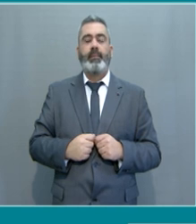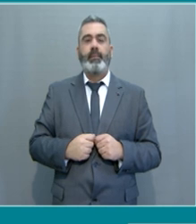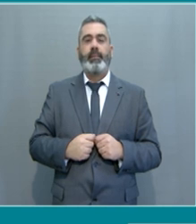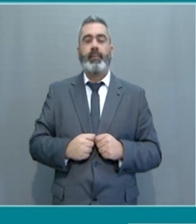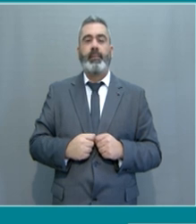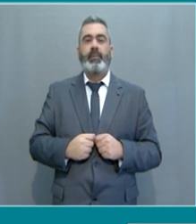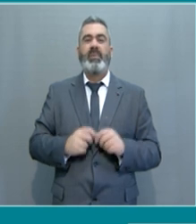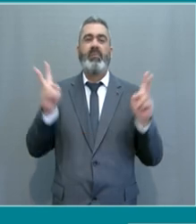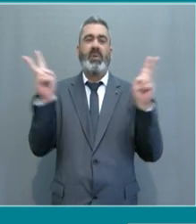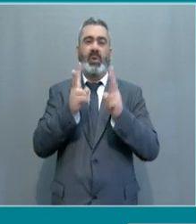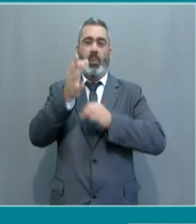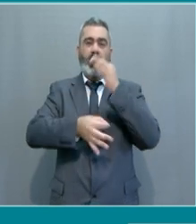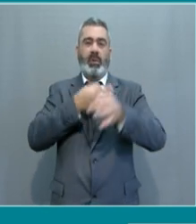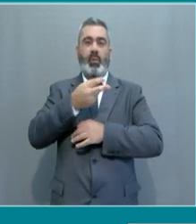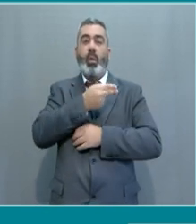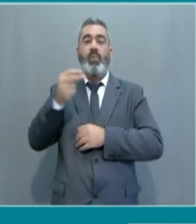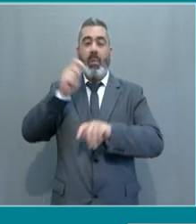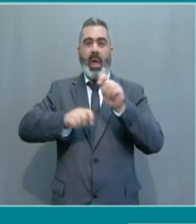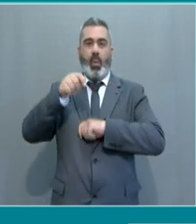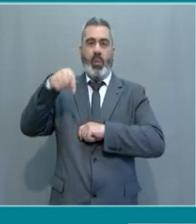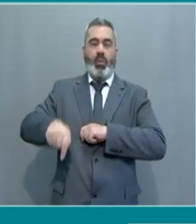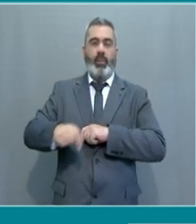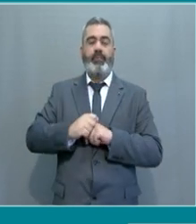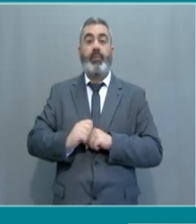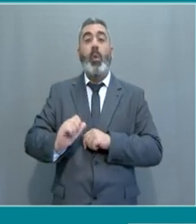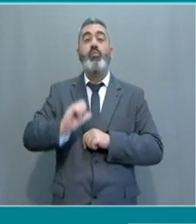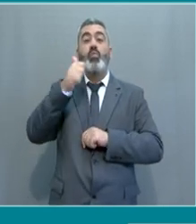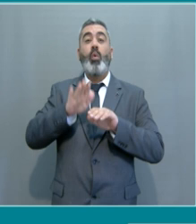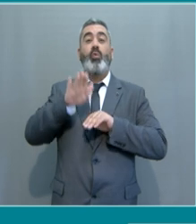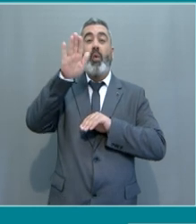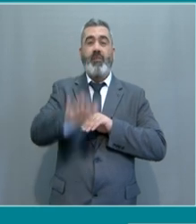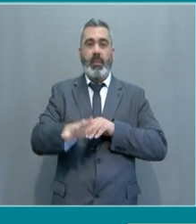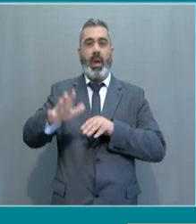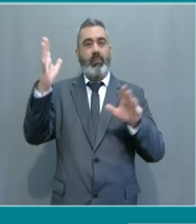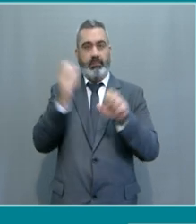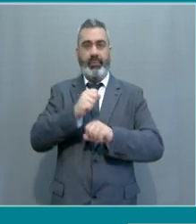Δύο λόγια για το έργο, το πρώτο μας μεγάλο βήμα στην υλοποίηση αυτής της στρατηγικής.